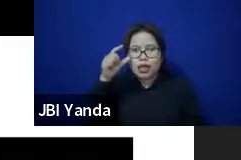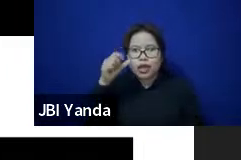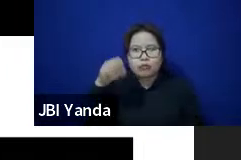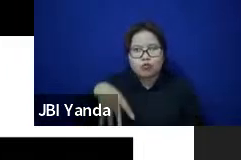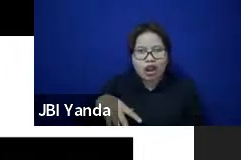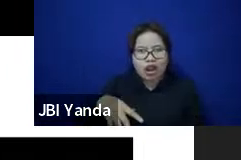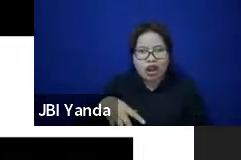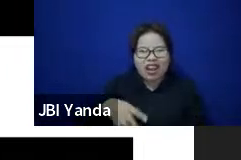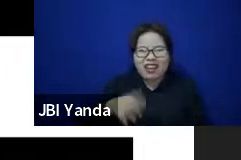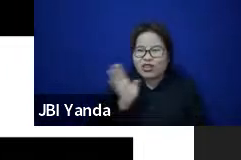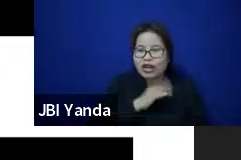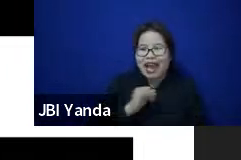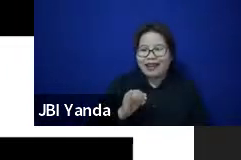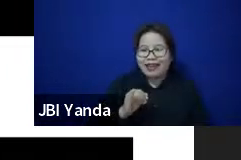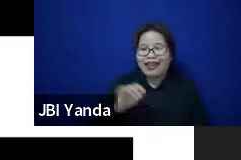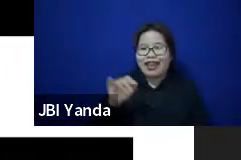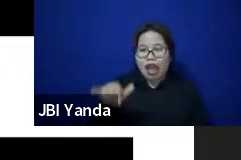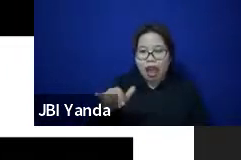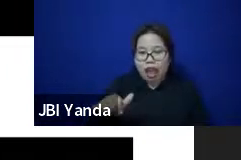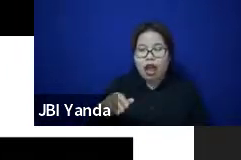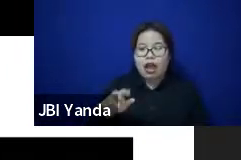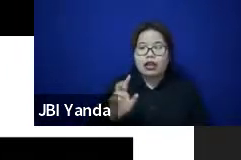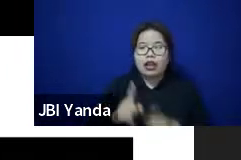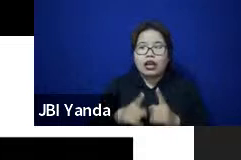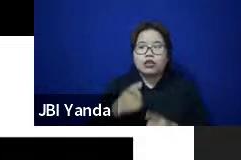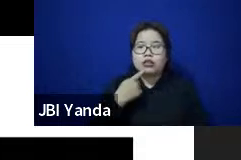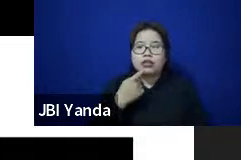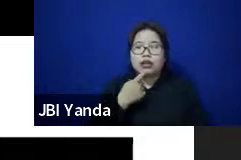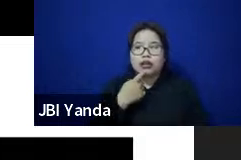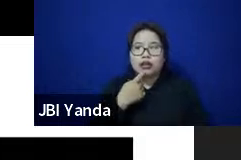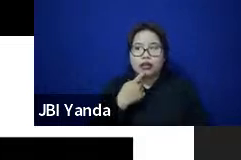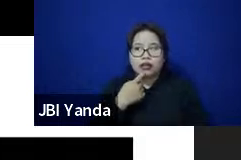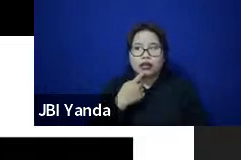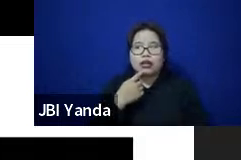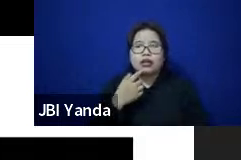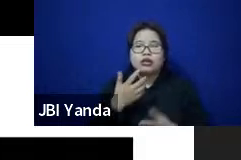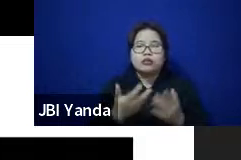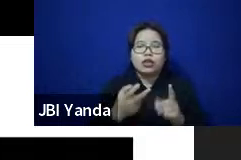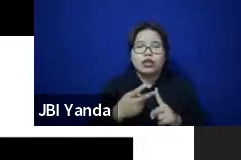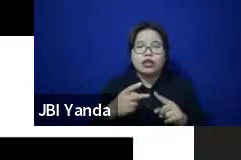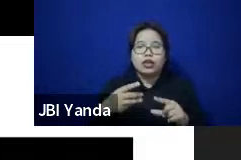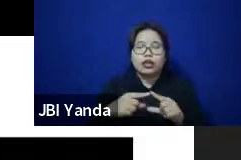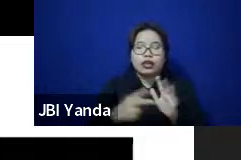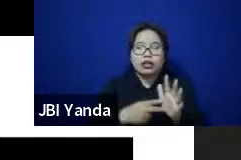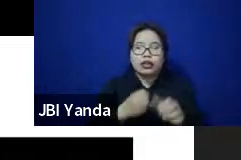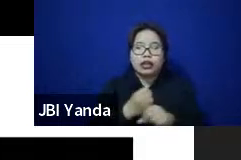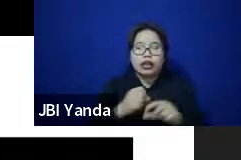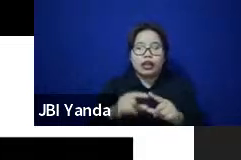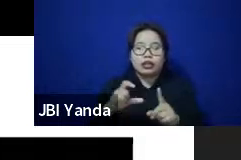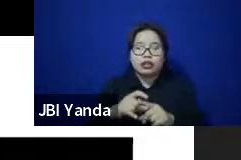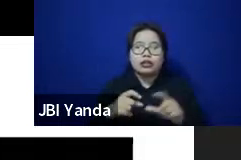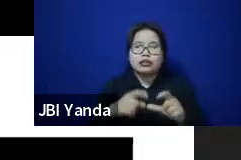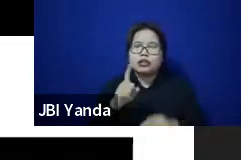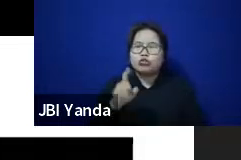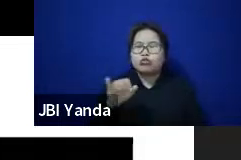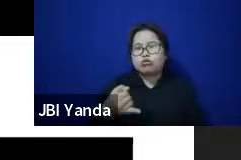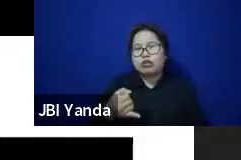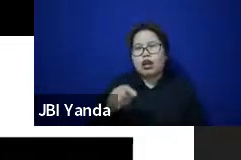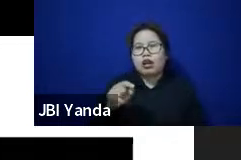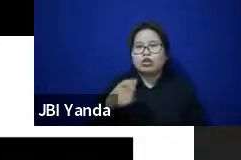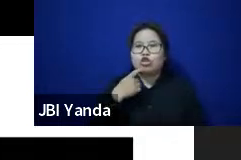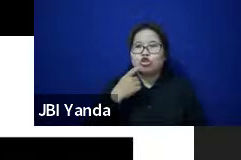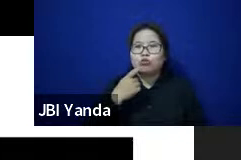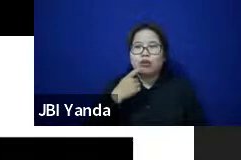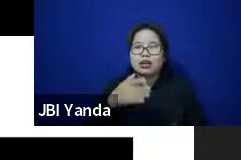aneh. Dan untuk hearing aid itu maksimum 1 juta, prostesis dalam artian hanya terbatas ke kaki